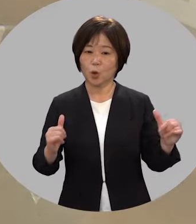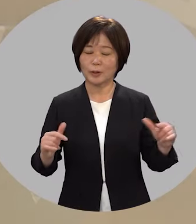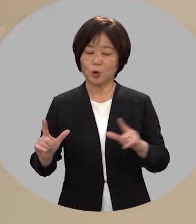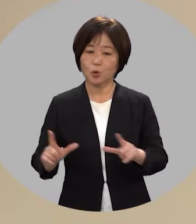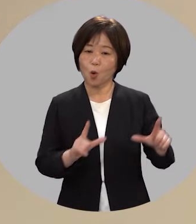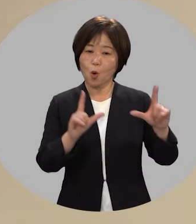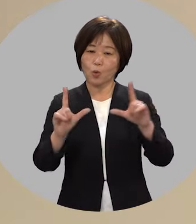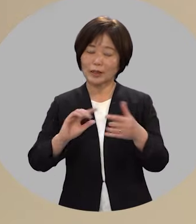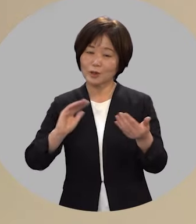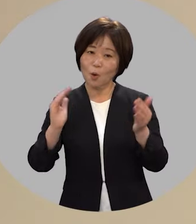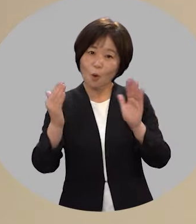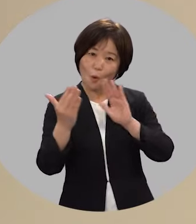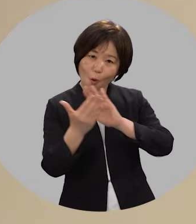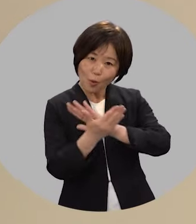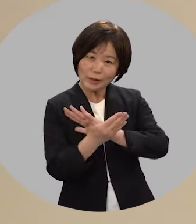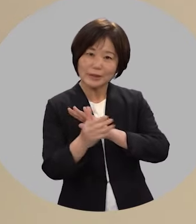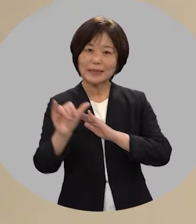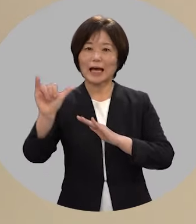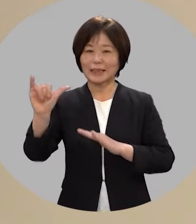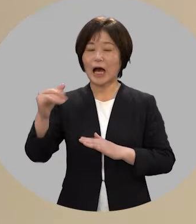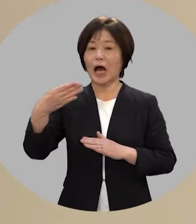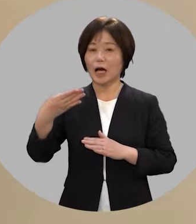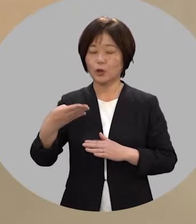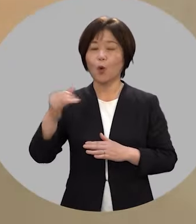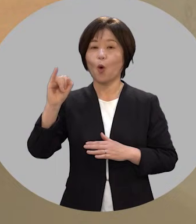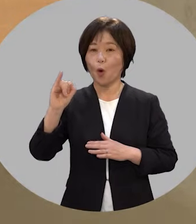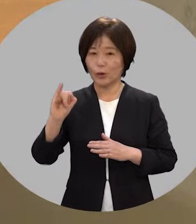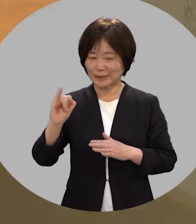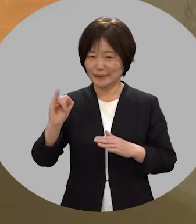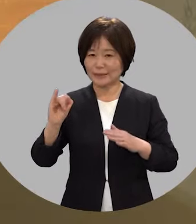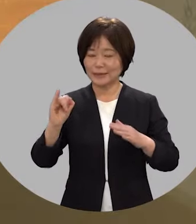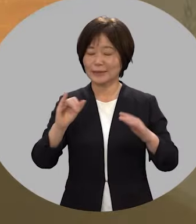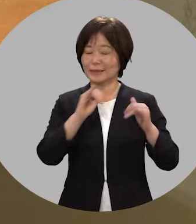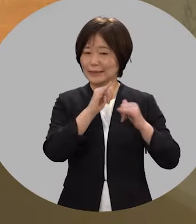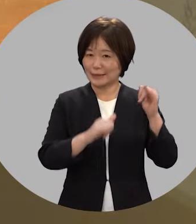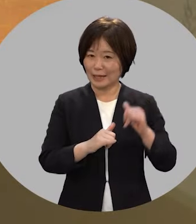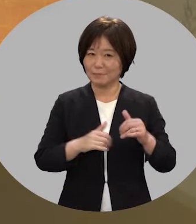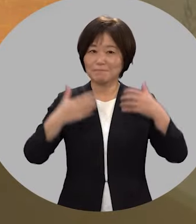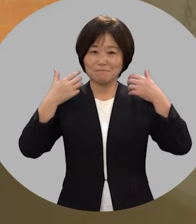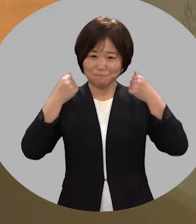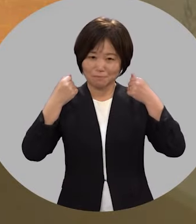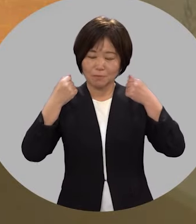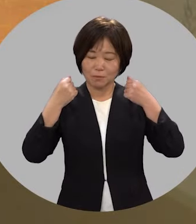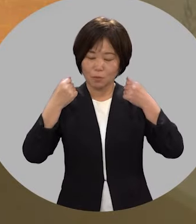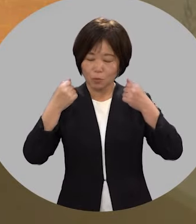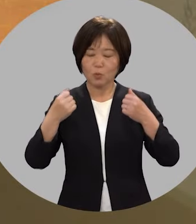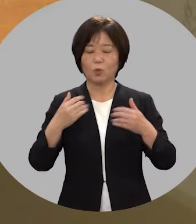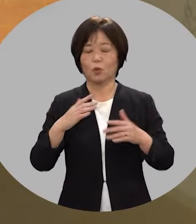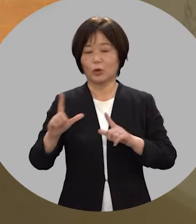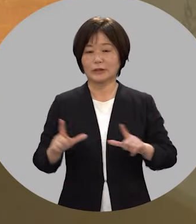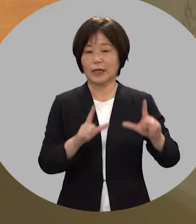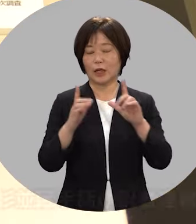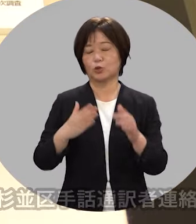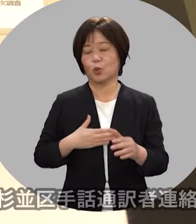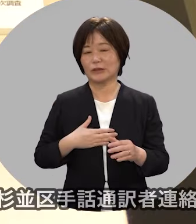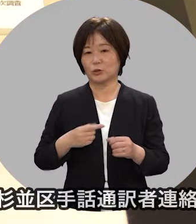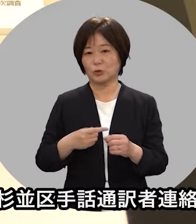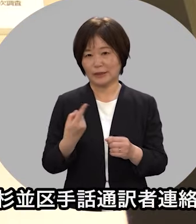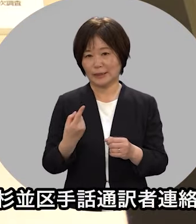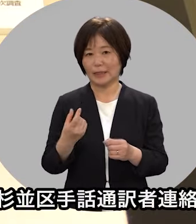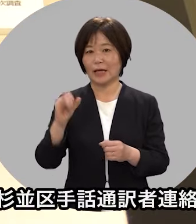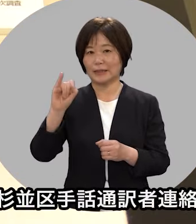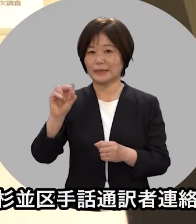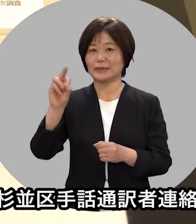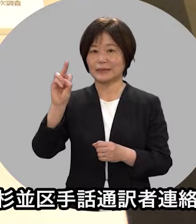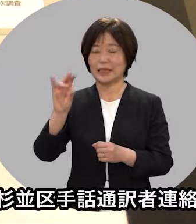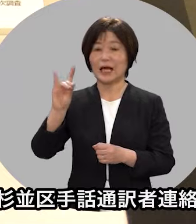人々の暮らしが大きく変化した弥生時代、その生活を知る手がかりとなる遺跡が杉並区内でも発見